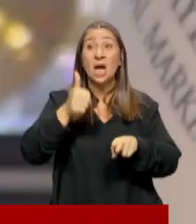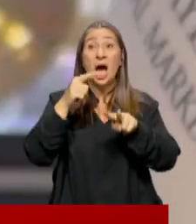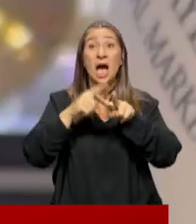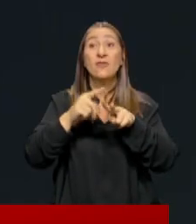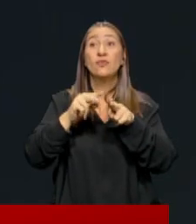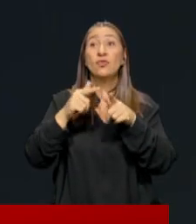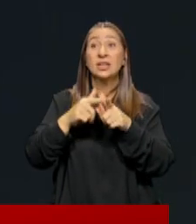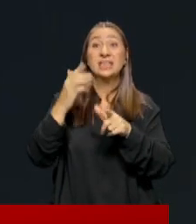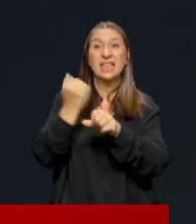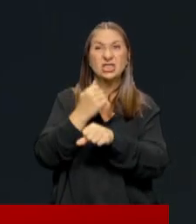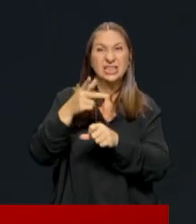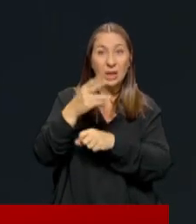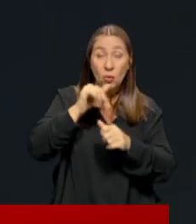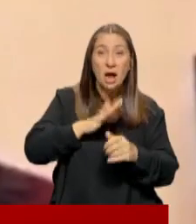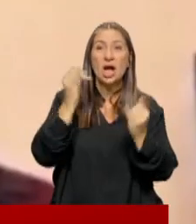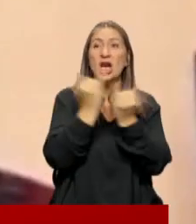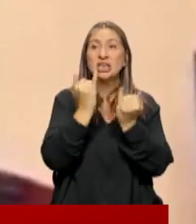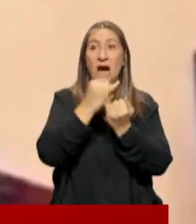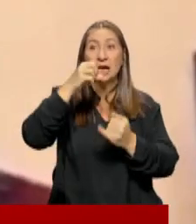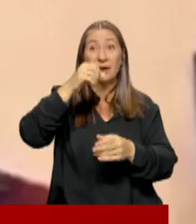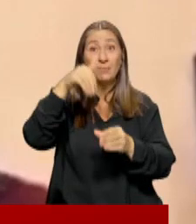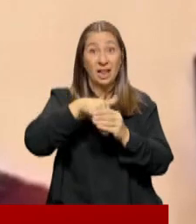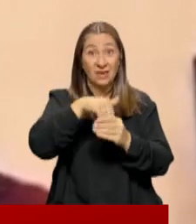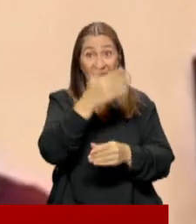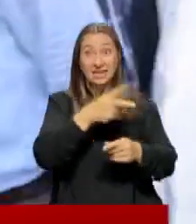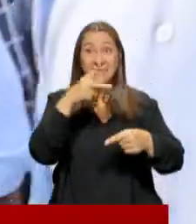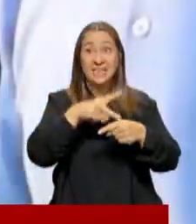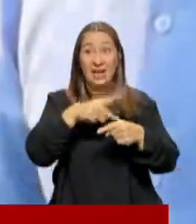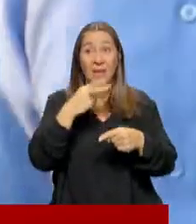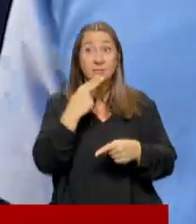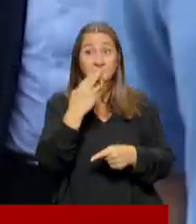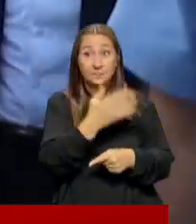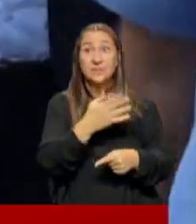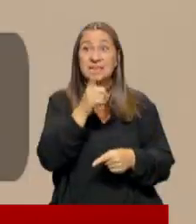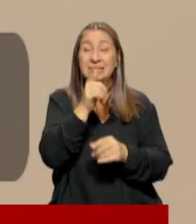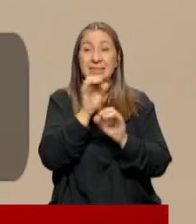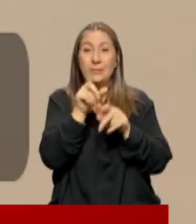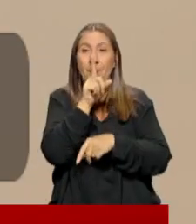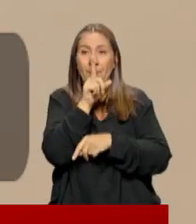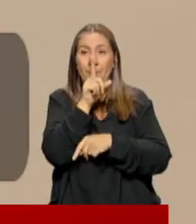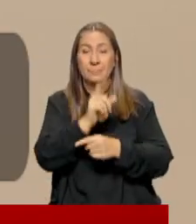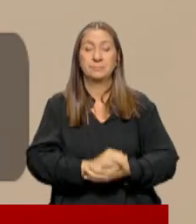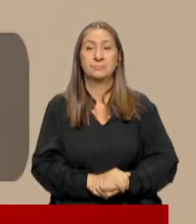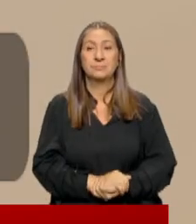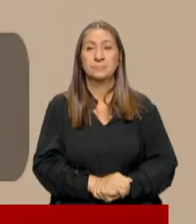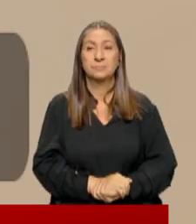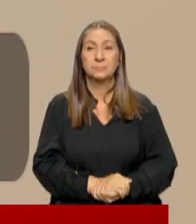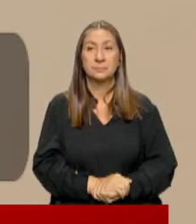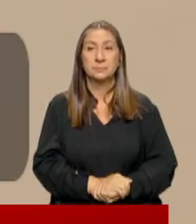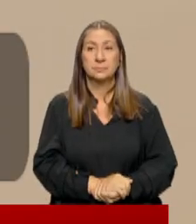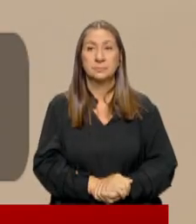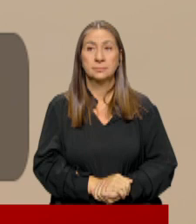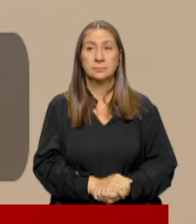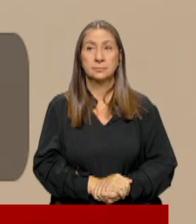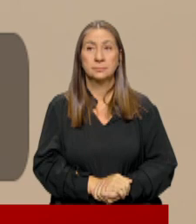Fuat Taşkesenlioğlu, kardeşi AK Parti Milletvekili Zehra Taşkesenlioğlu da sessiz. Ama savcılar Sermaye